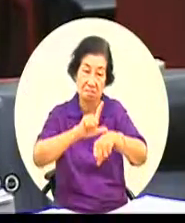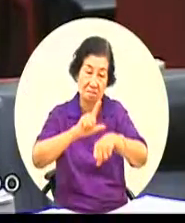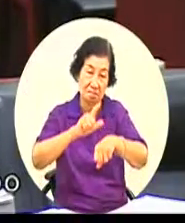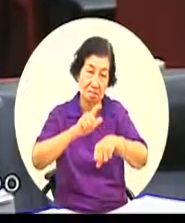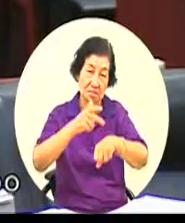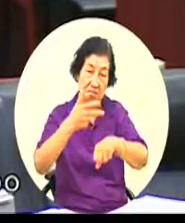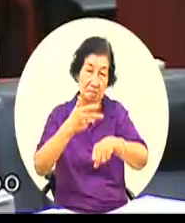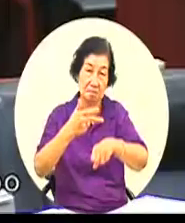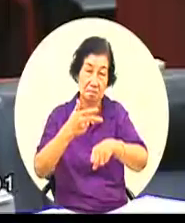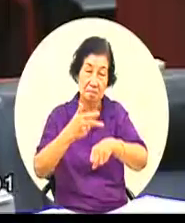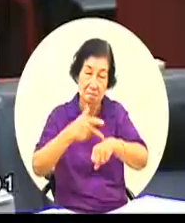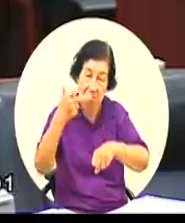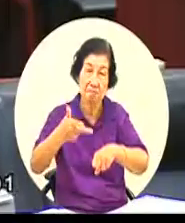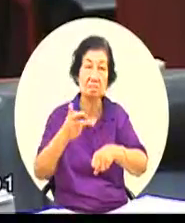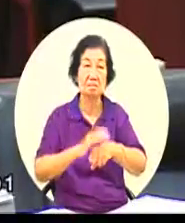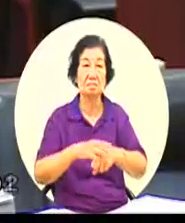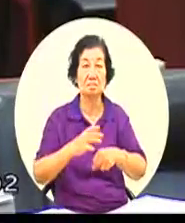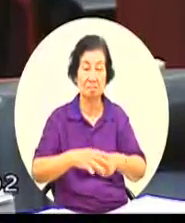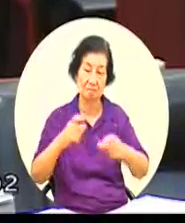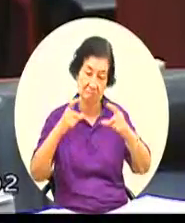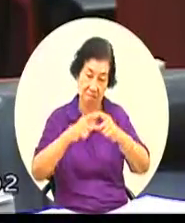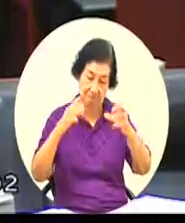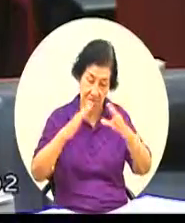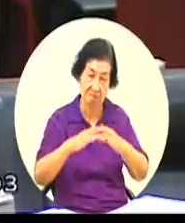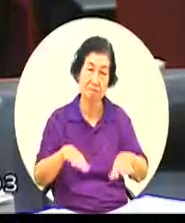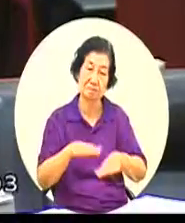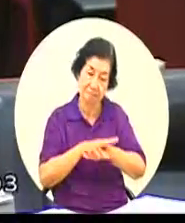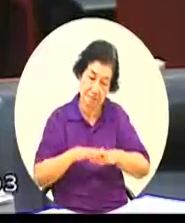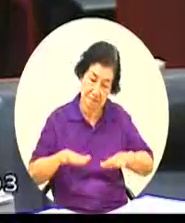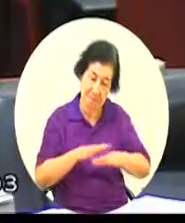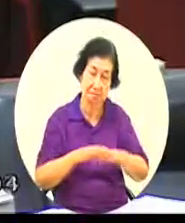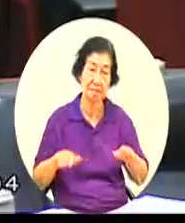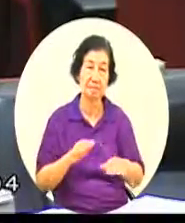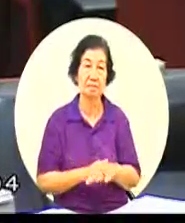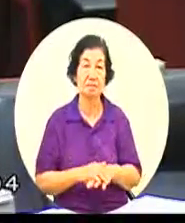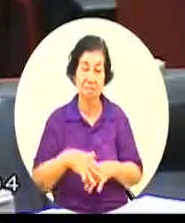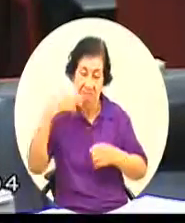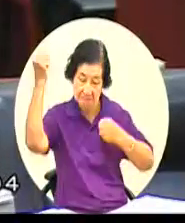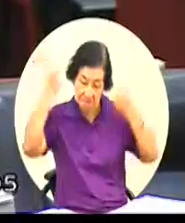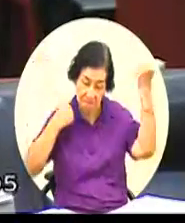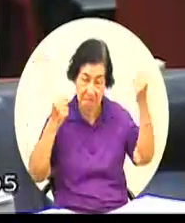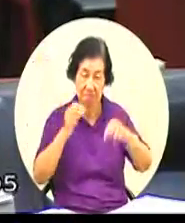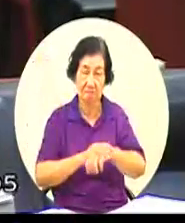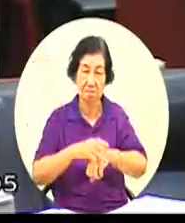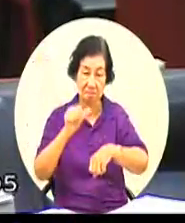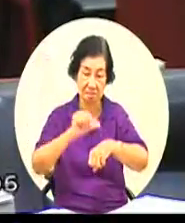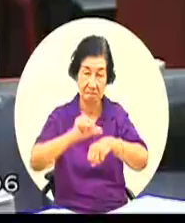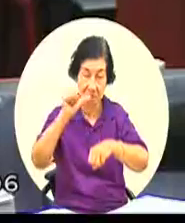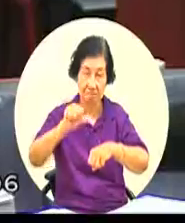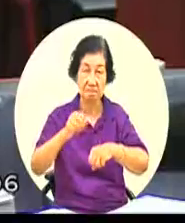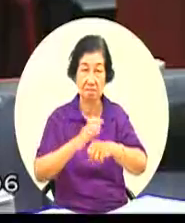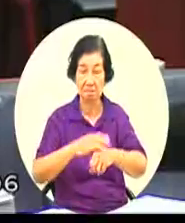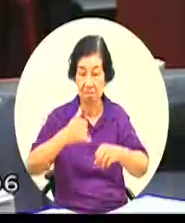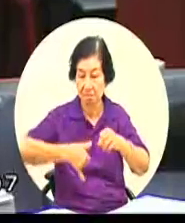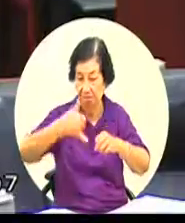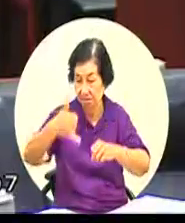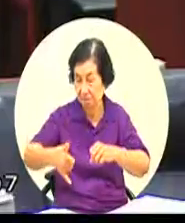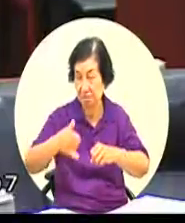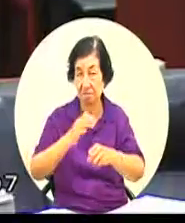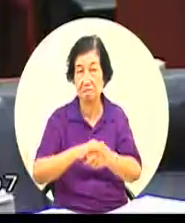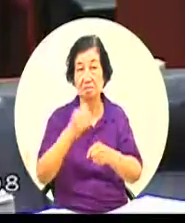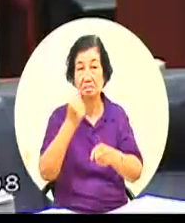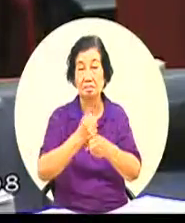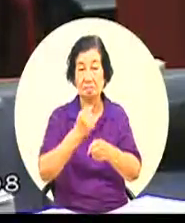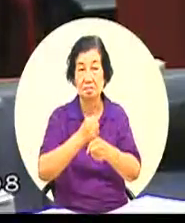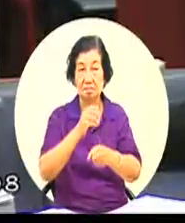暗，所以伊会当安心啊做到七点。早时啊，伊五点去远啊，伊慢慢伫遐去赶转来，赶七点要当来载